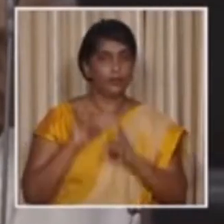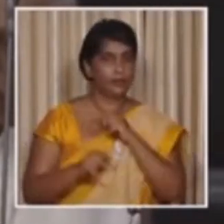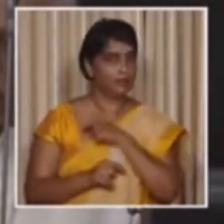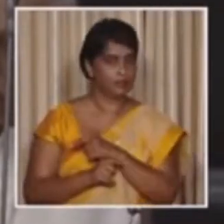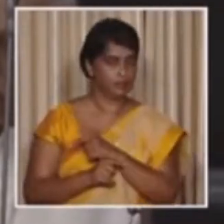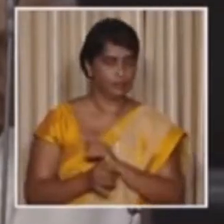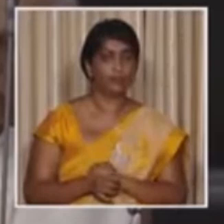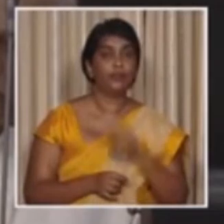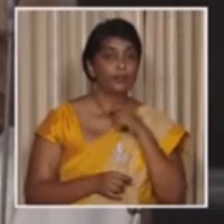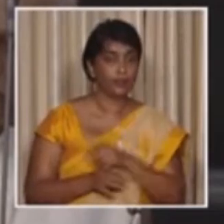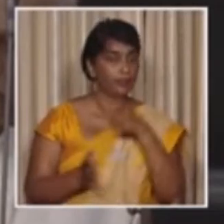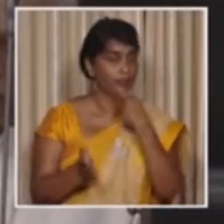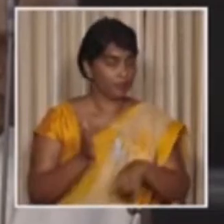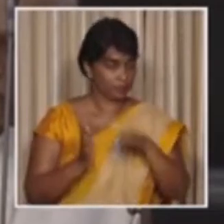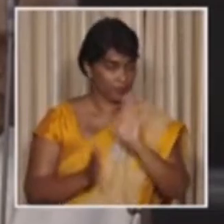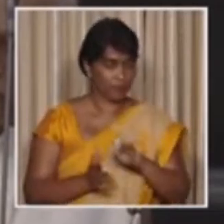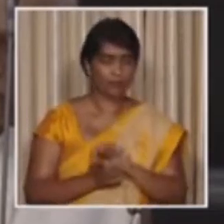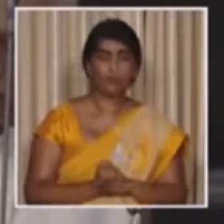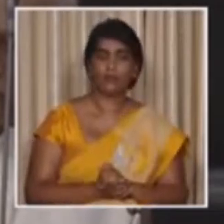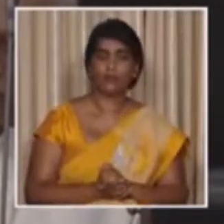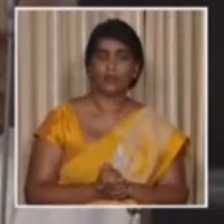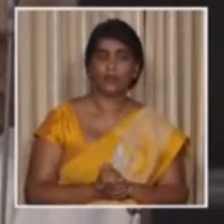අමාත්‍යාංශයට. මේක අත්සන් කළා තියෙන්නේ